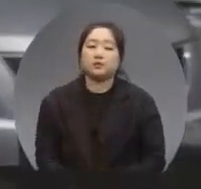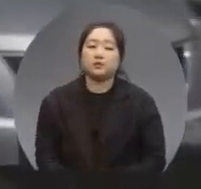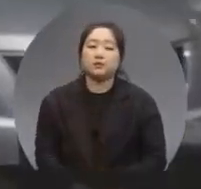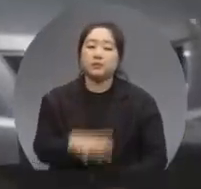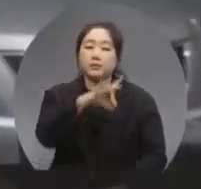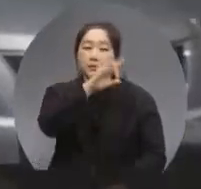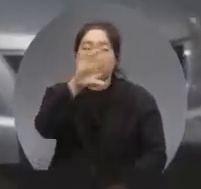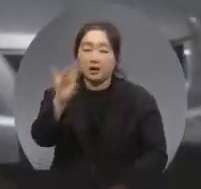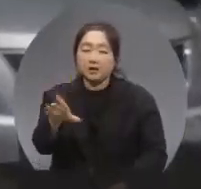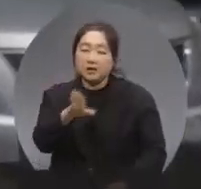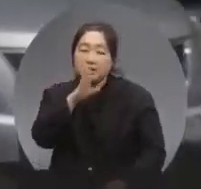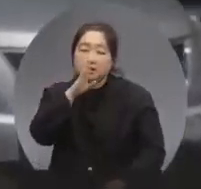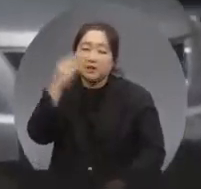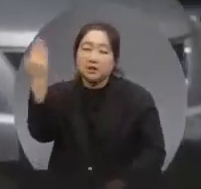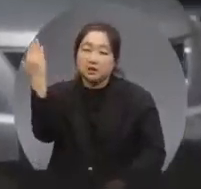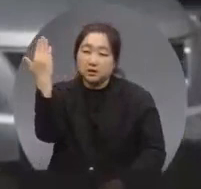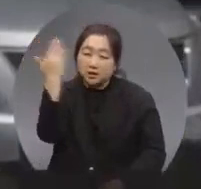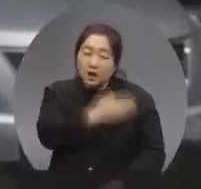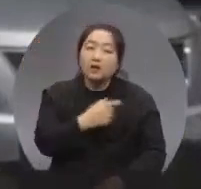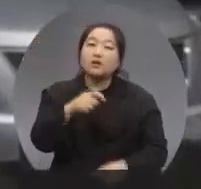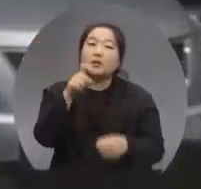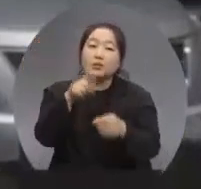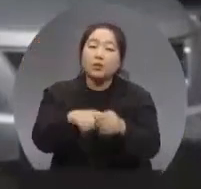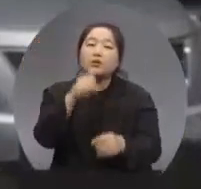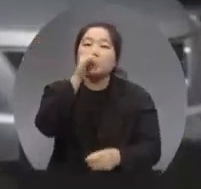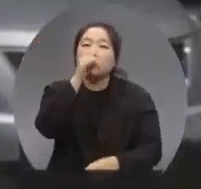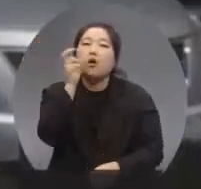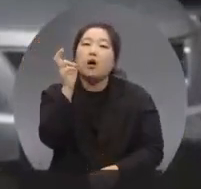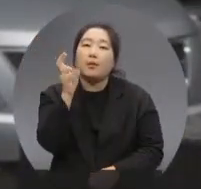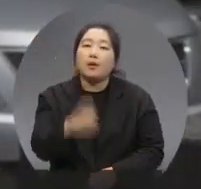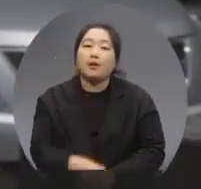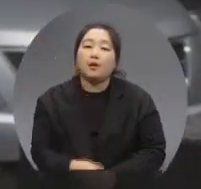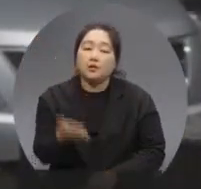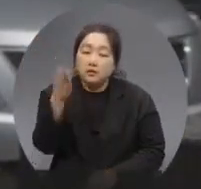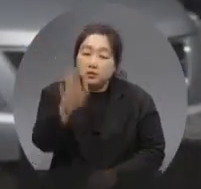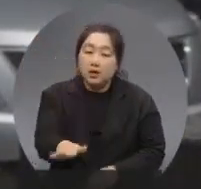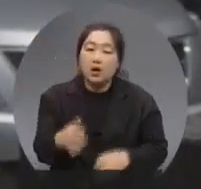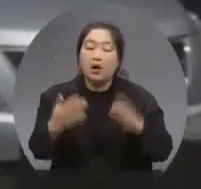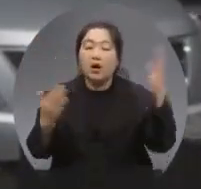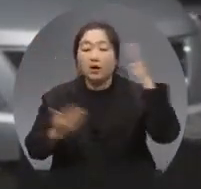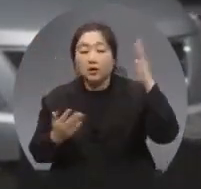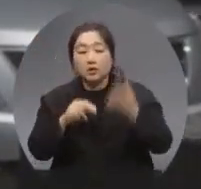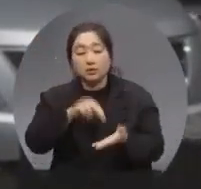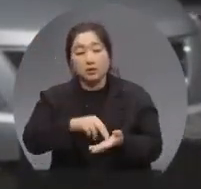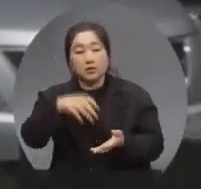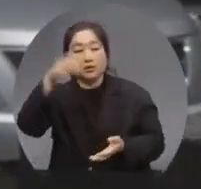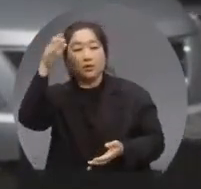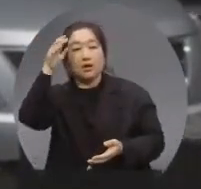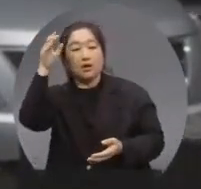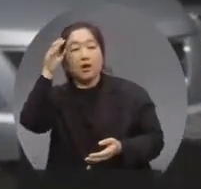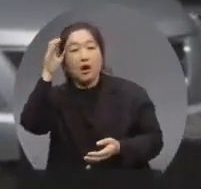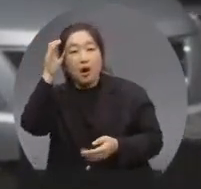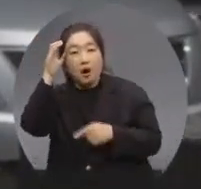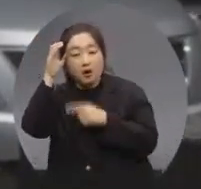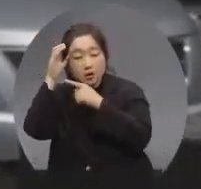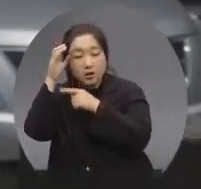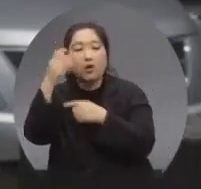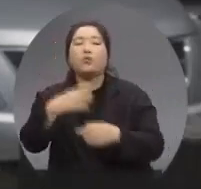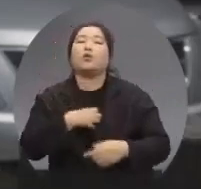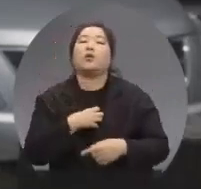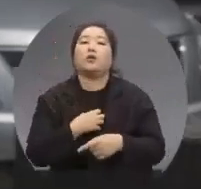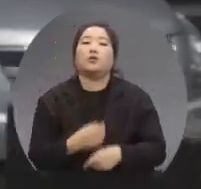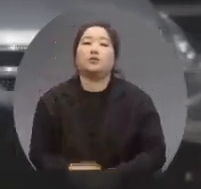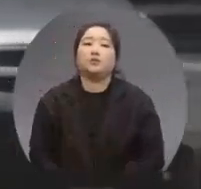간혹 진짜 선의를 가진 사람이 있을지도 모릅니다. 하지만 아이들에게 이런 기대를 하게 만드는 것 자체가